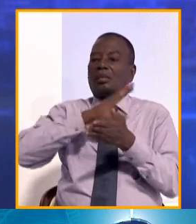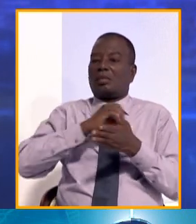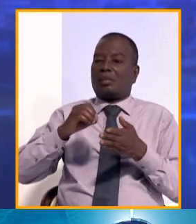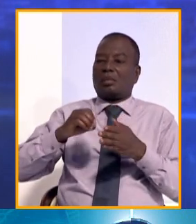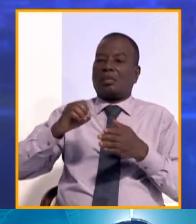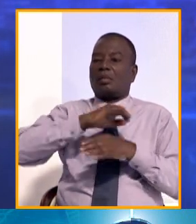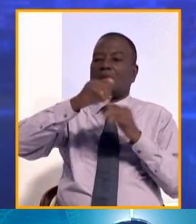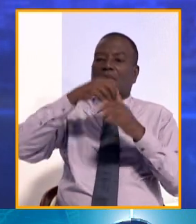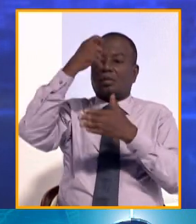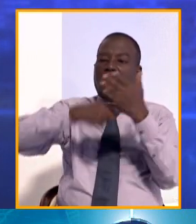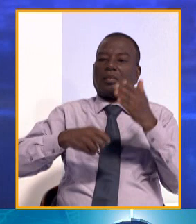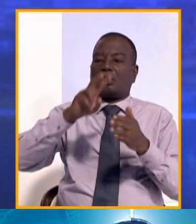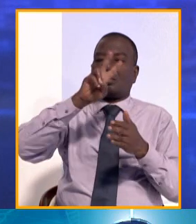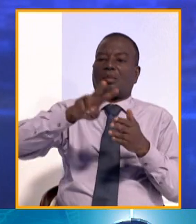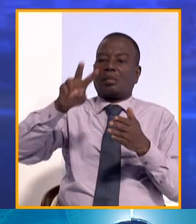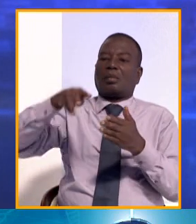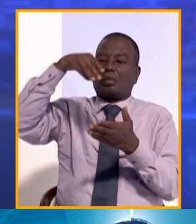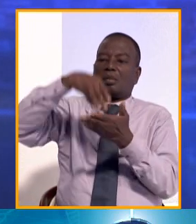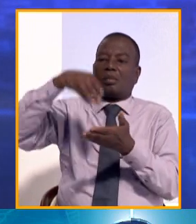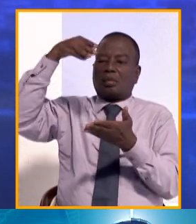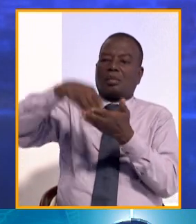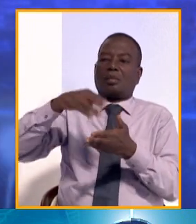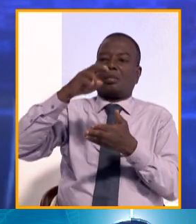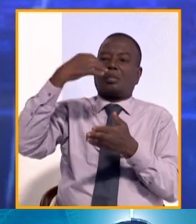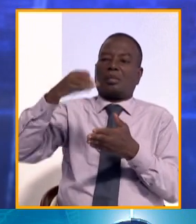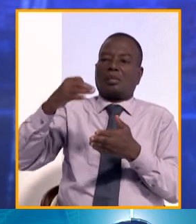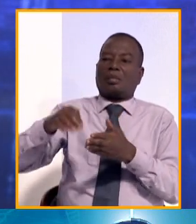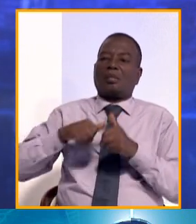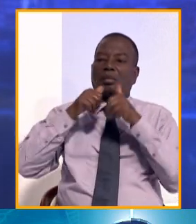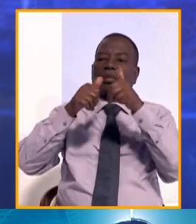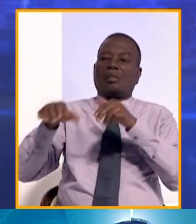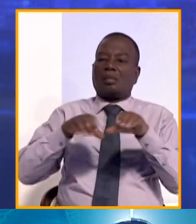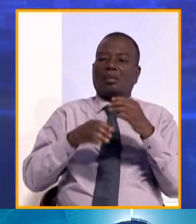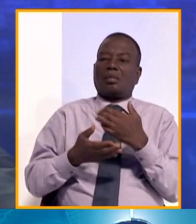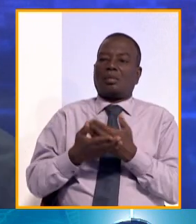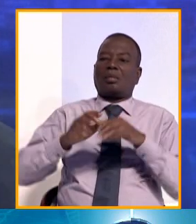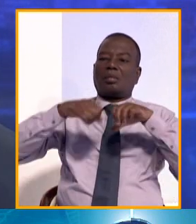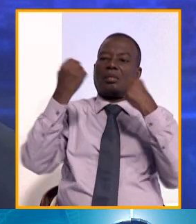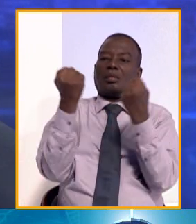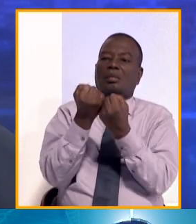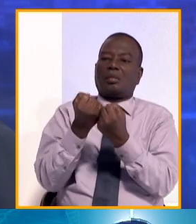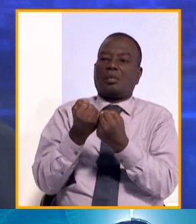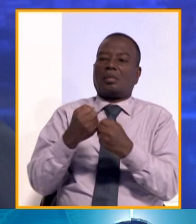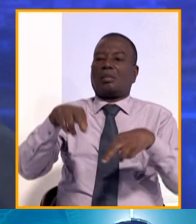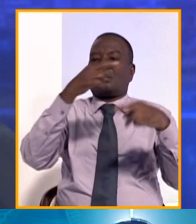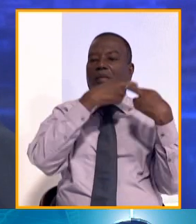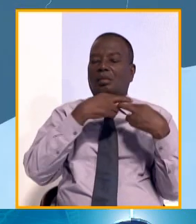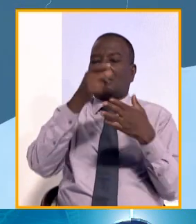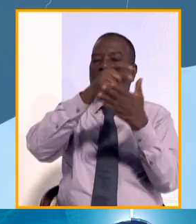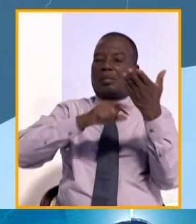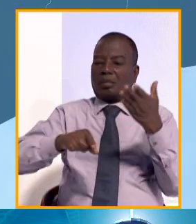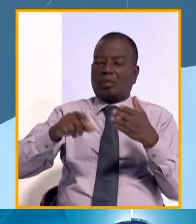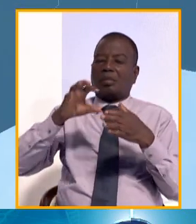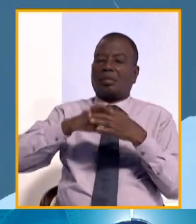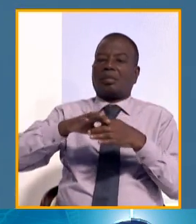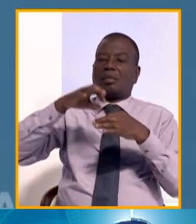d'une valeur de plus de 22 millions de francs CFA. Un don fait par Yereta, une association des cadres du quartier Djoulabogo